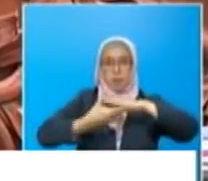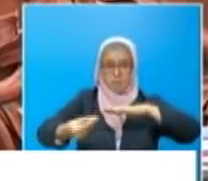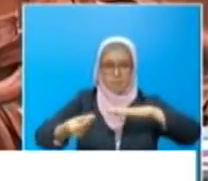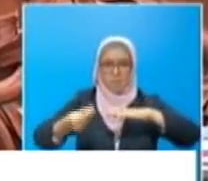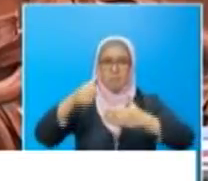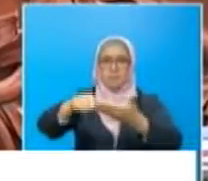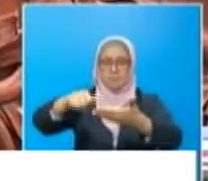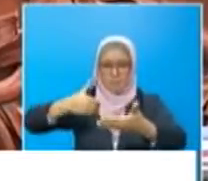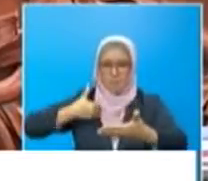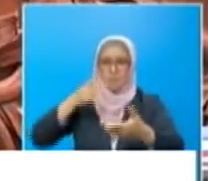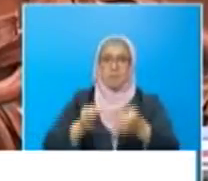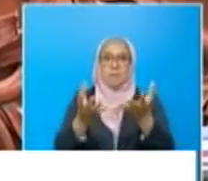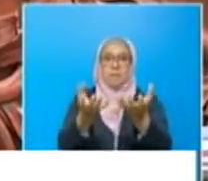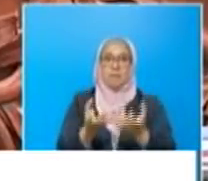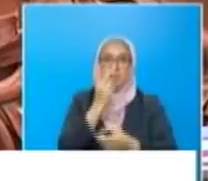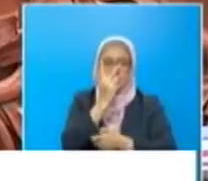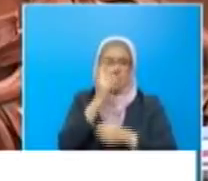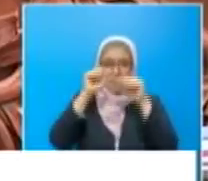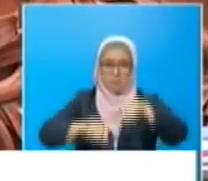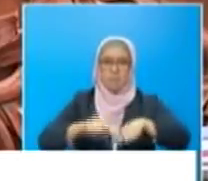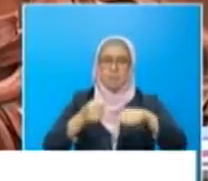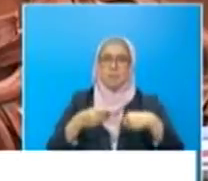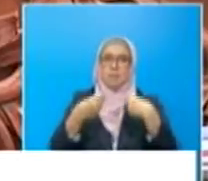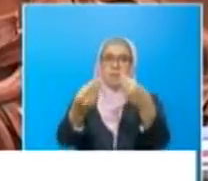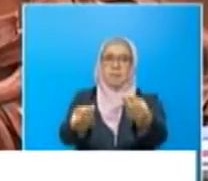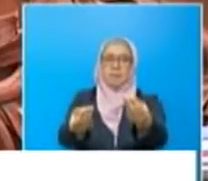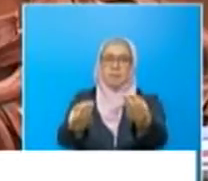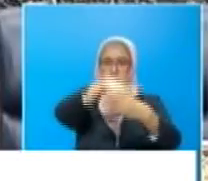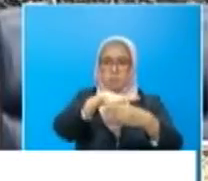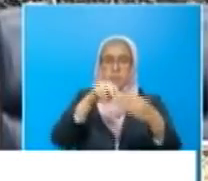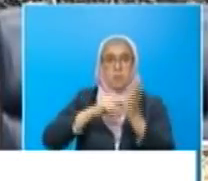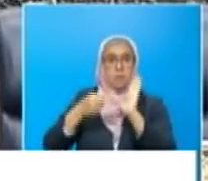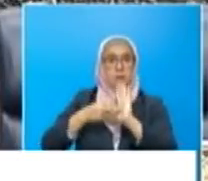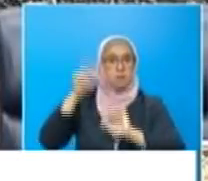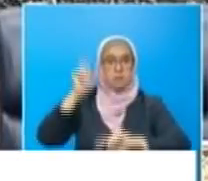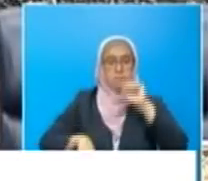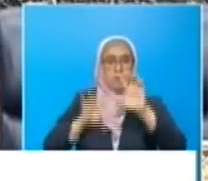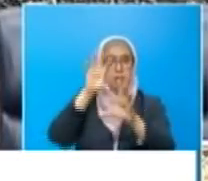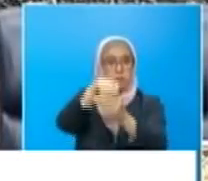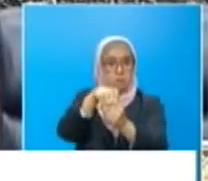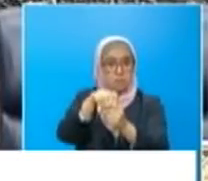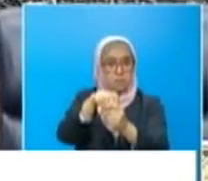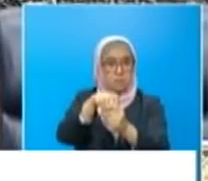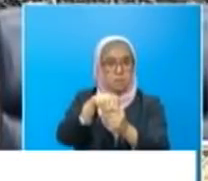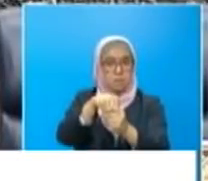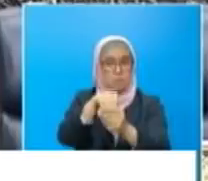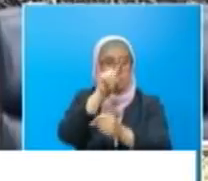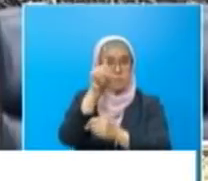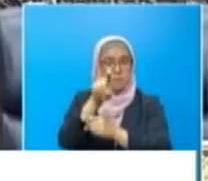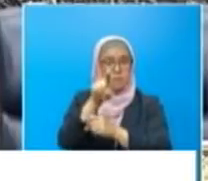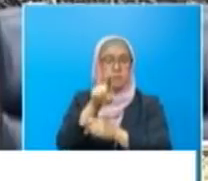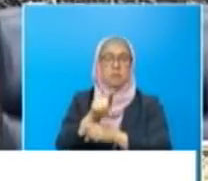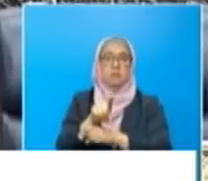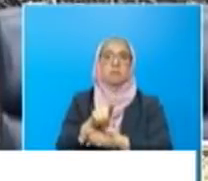PN, terutamanya Bersatu denganlah Barisan Nasional. Jadi saya rasa itu adalah satu isu yang